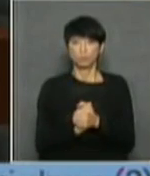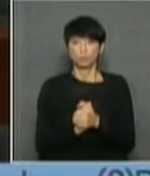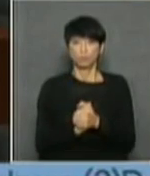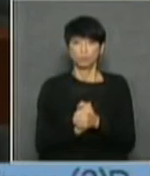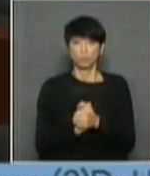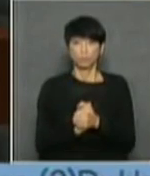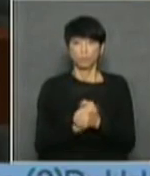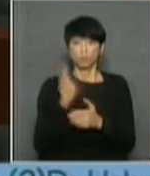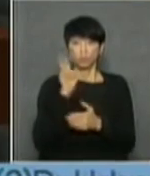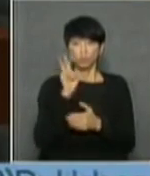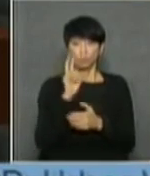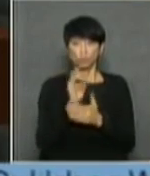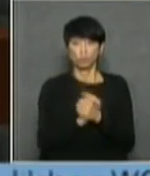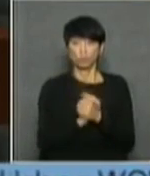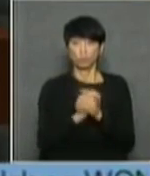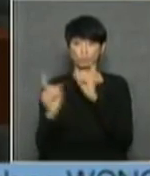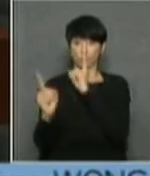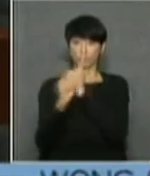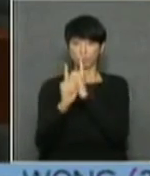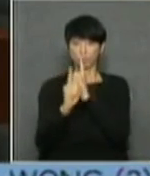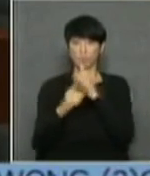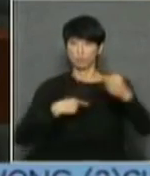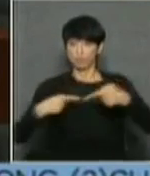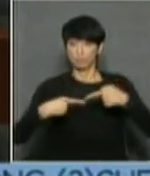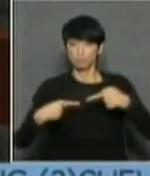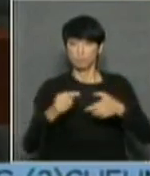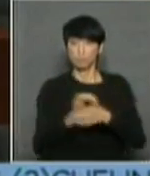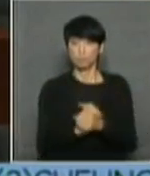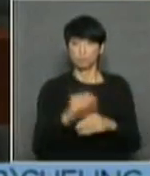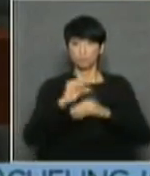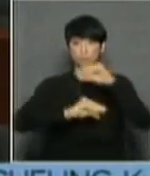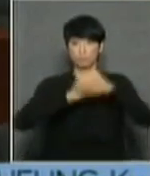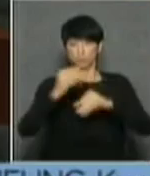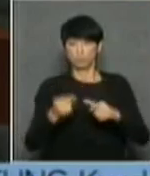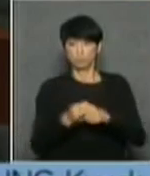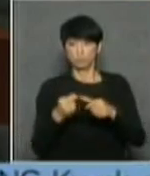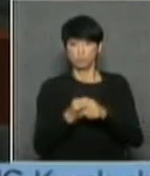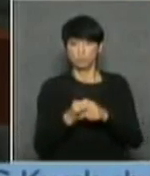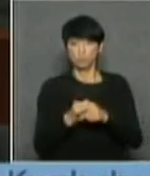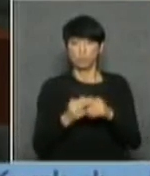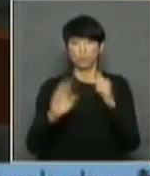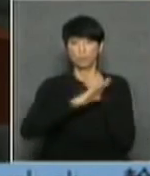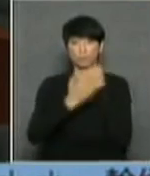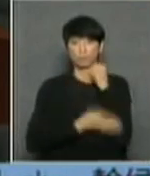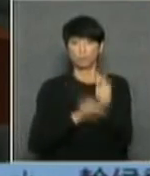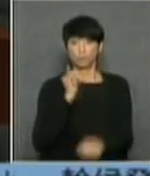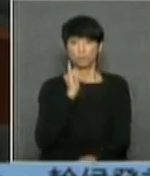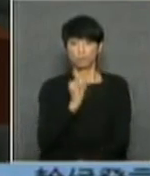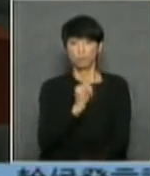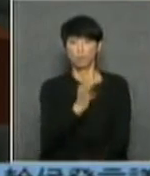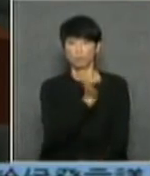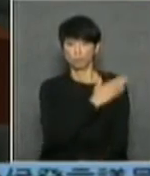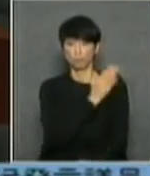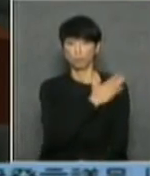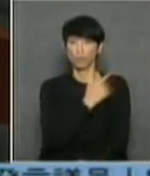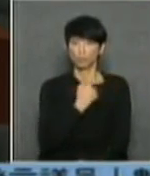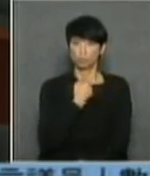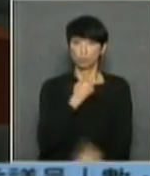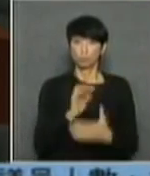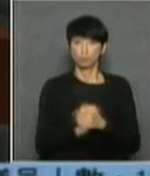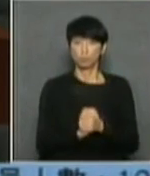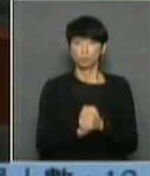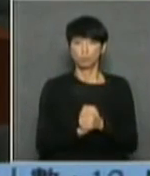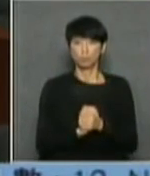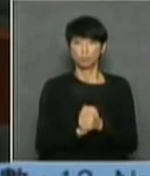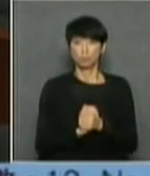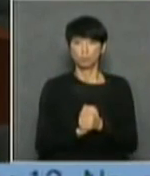是不符合標準的時候呢，承建商需要負上民事和刑事責任呢，有關的建議是受到業界的關